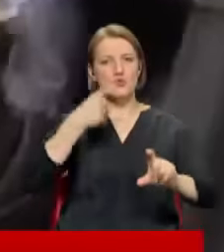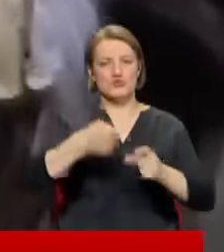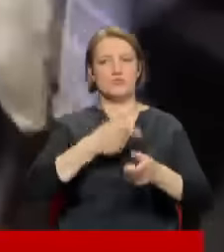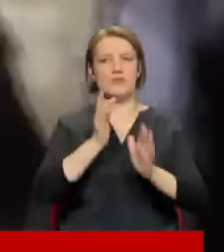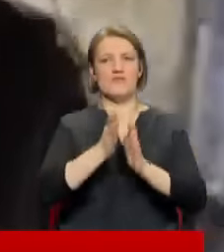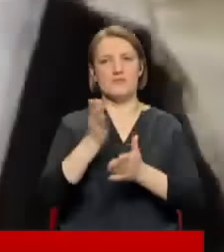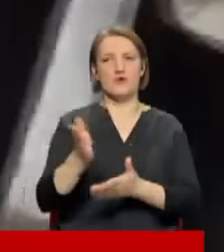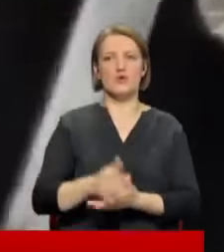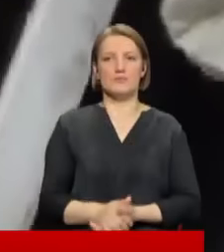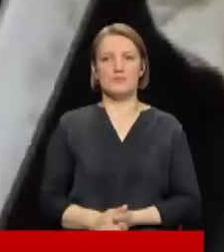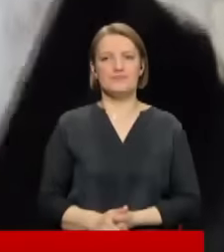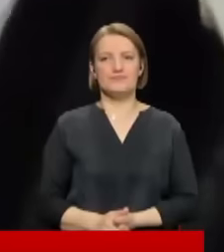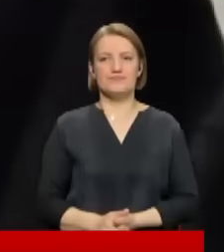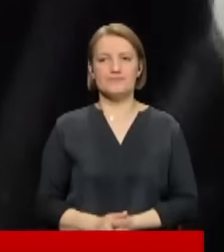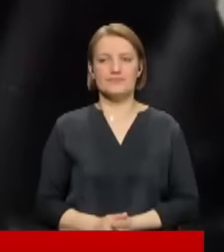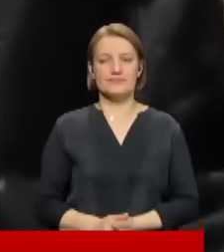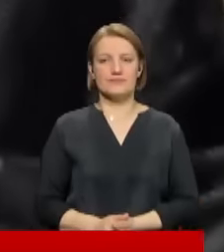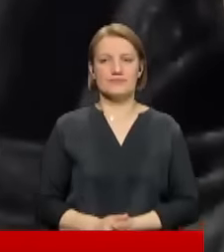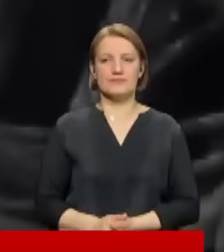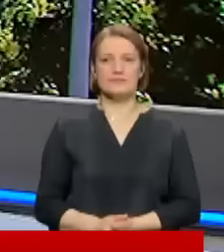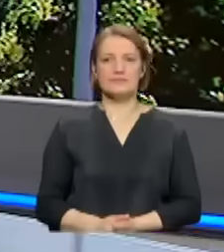sürüyor.